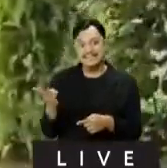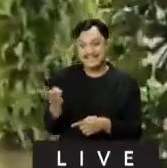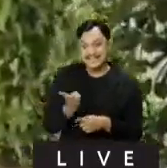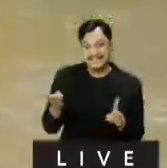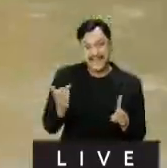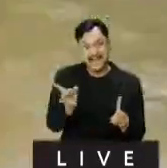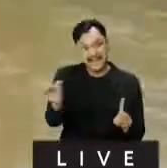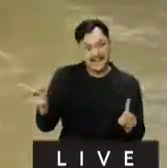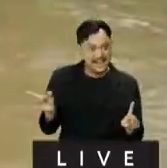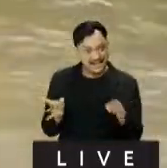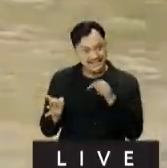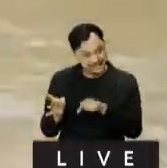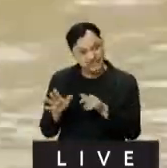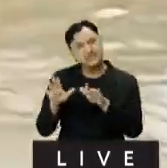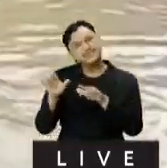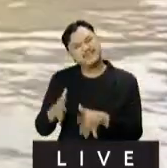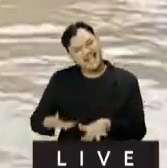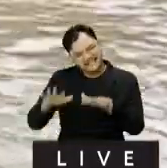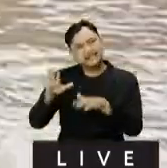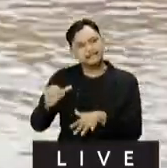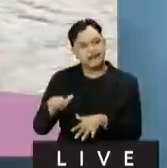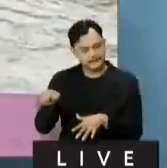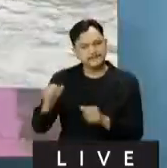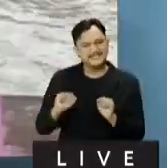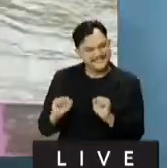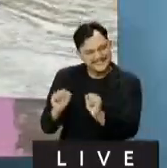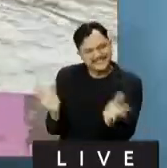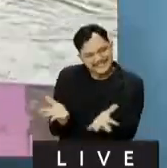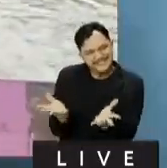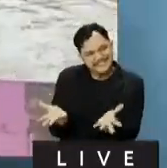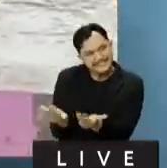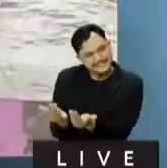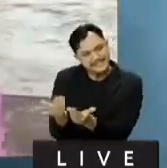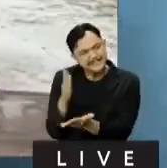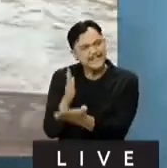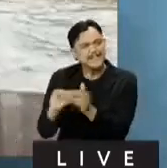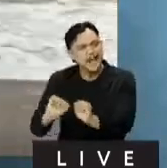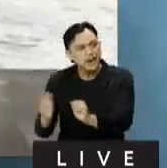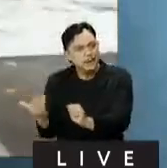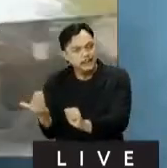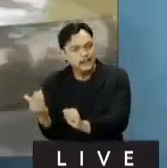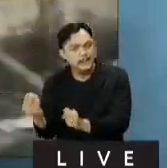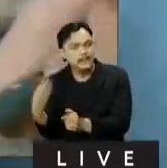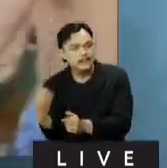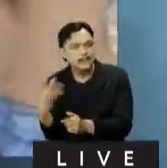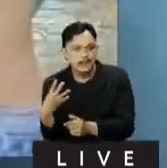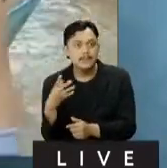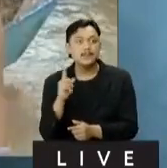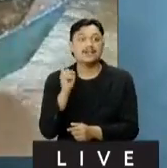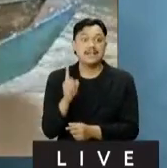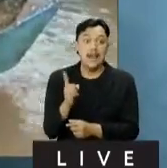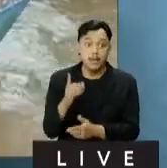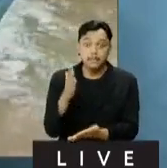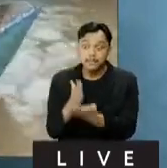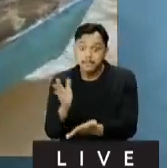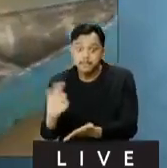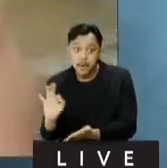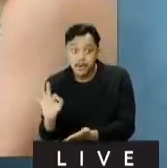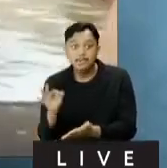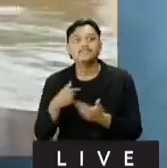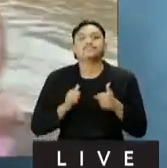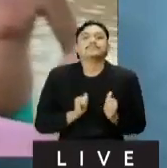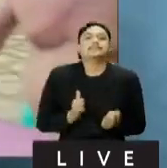sedang dilanda banjir untuk segera menetapkan status tanggap darurat, dan yang belum untuk siaga, menetapkan status siaga,